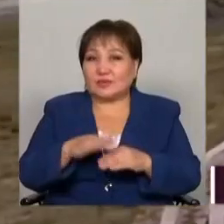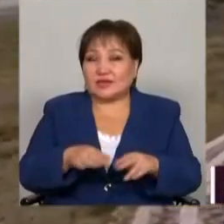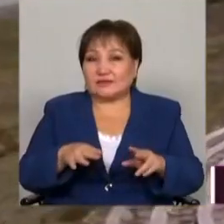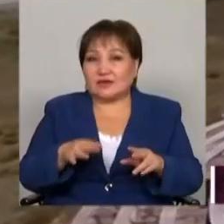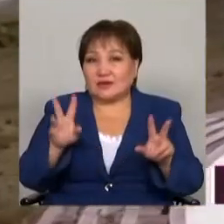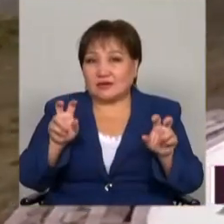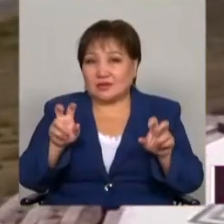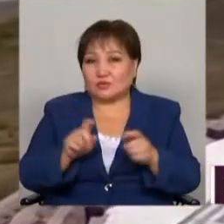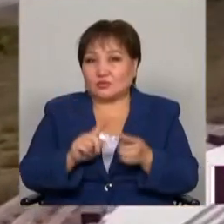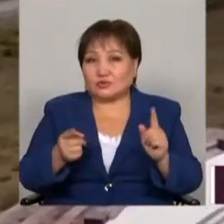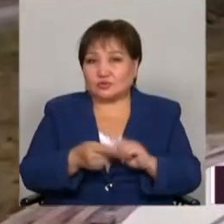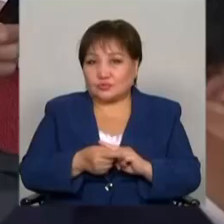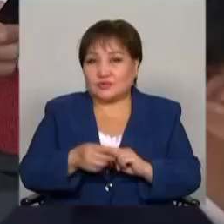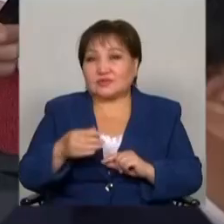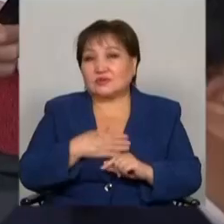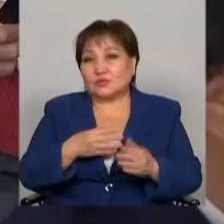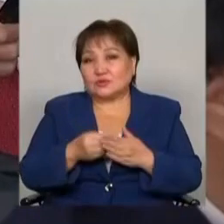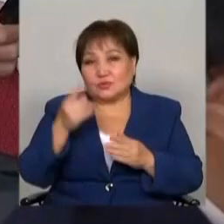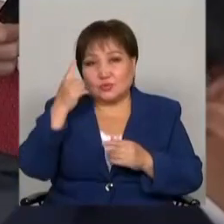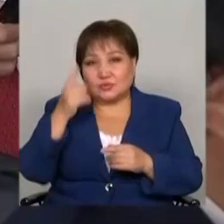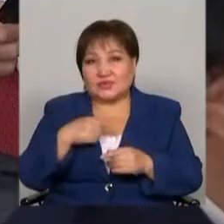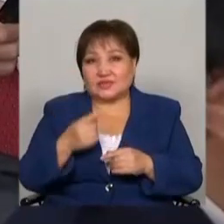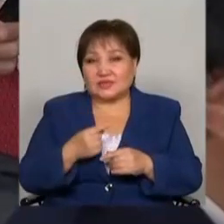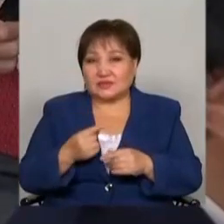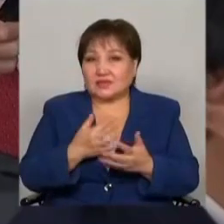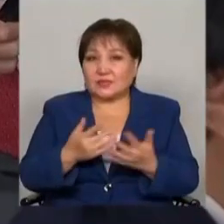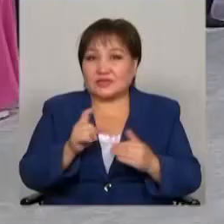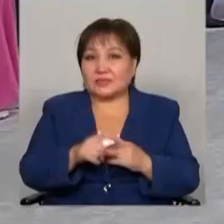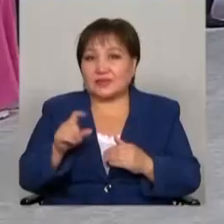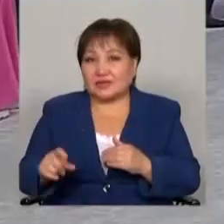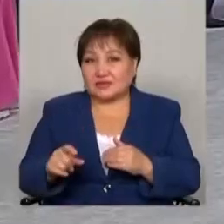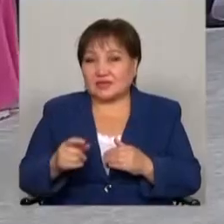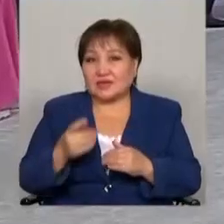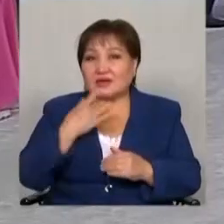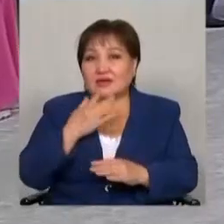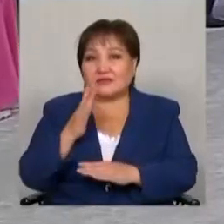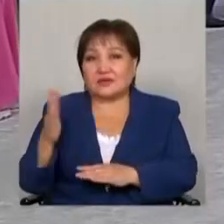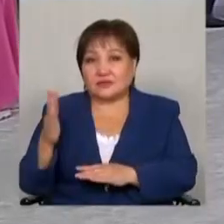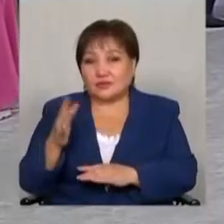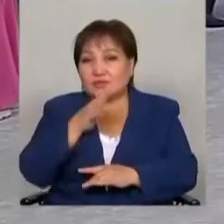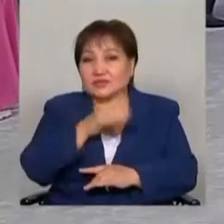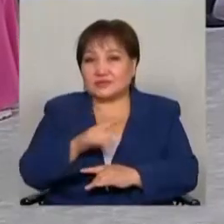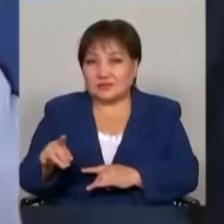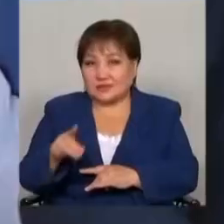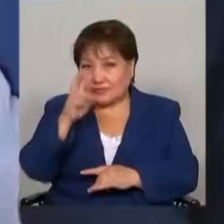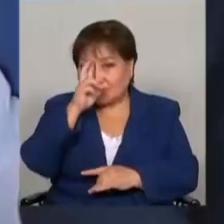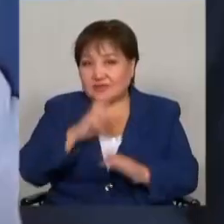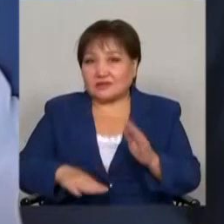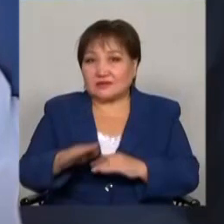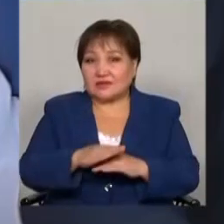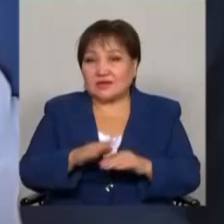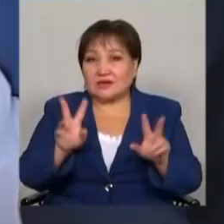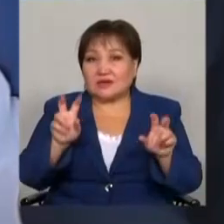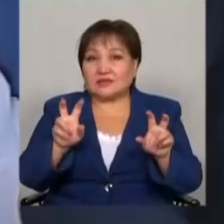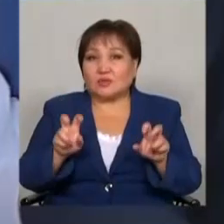пікірге қатысты өз ойын білдірді. Кейбір азаматтарымыз референдум кезінде мемлекеттің атауда өзгеруге